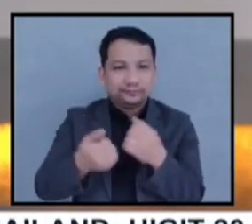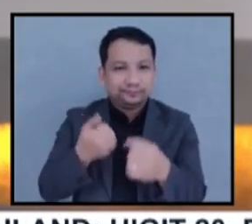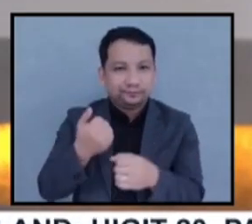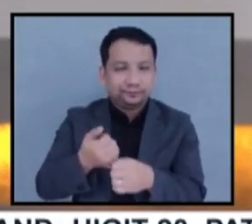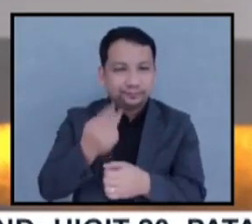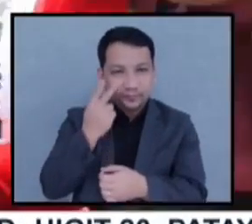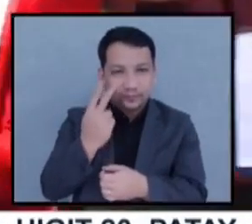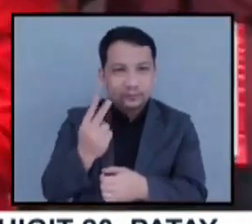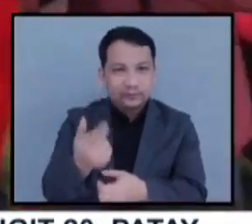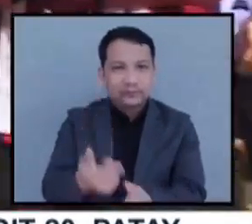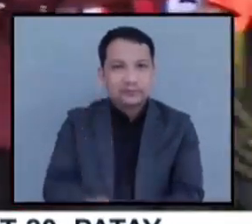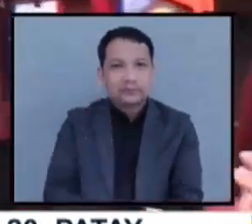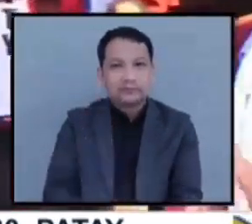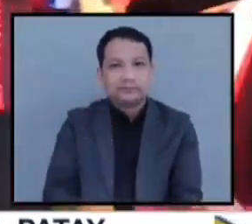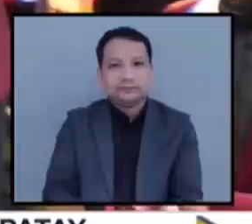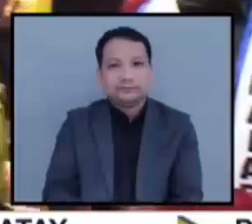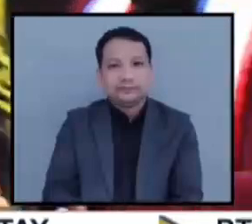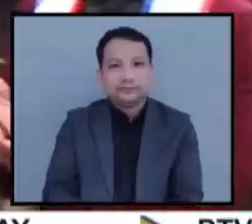ito.